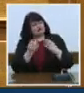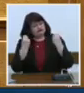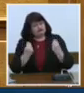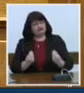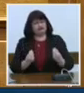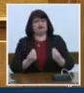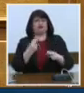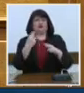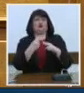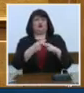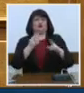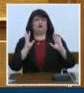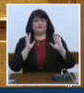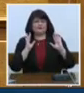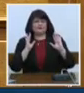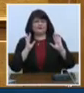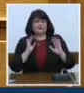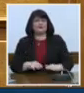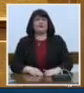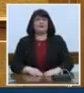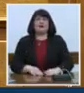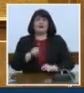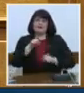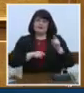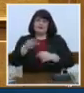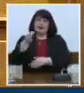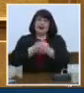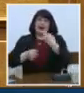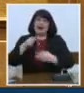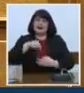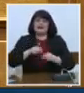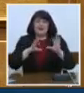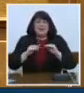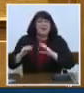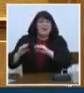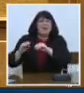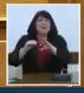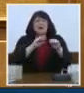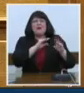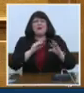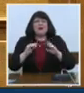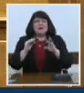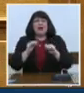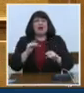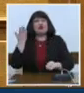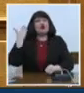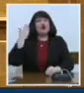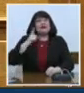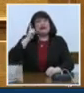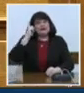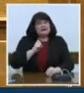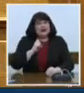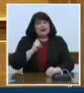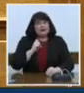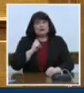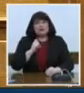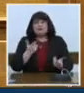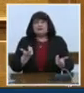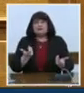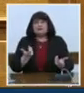όσους μιλούν πολύ σήμερα γνώριζε κάτι τότε,